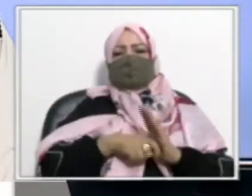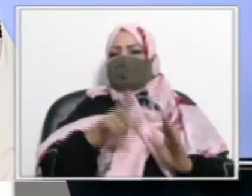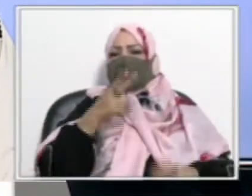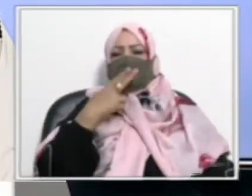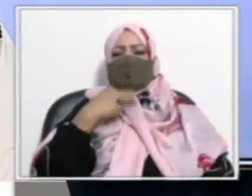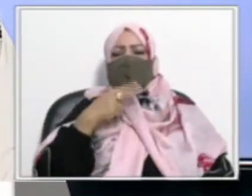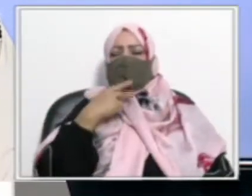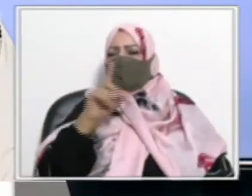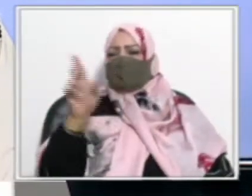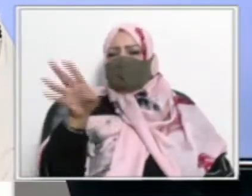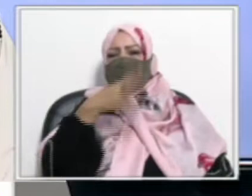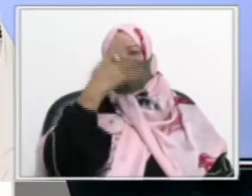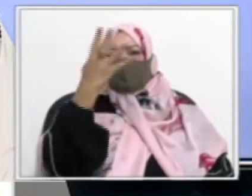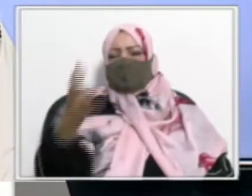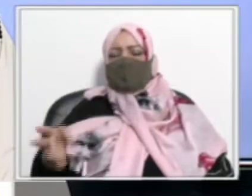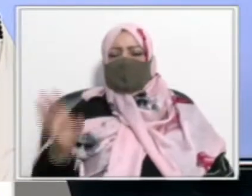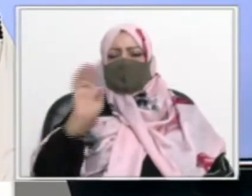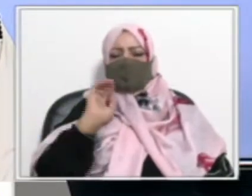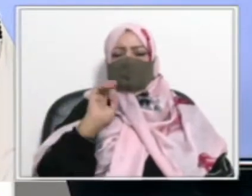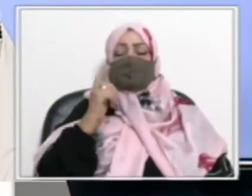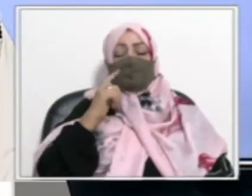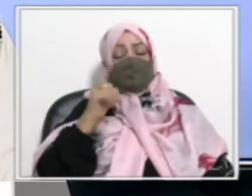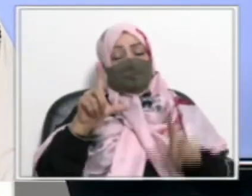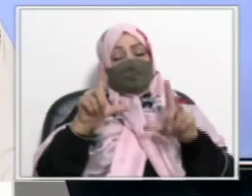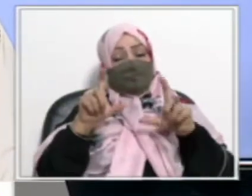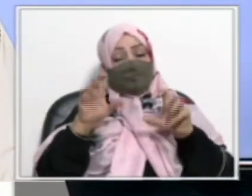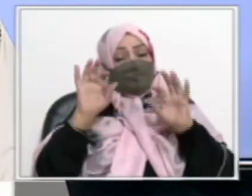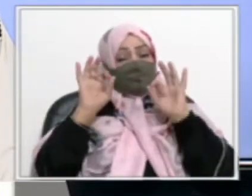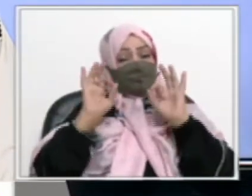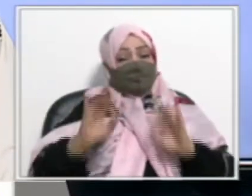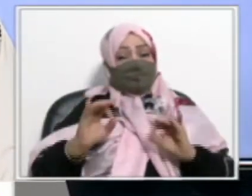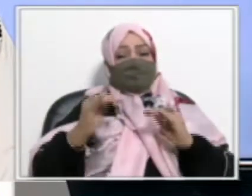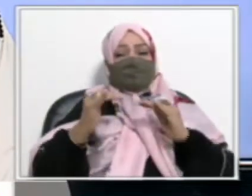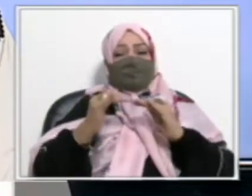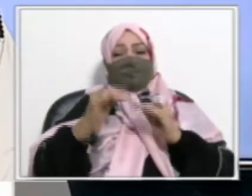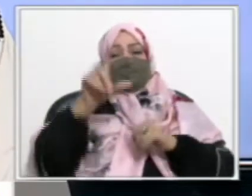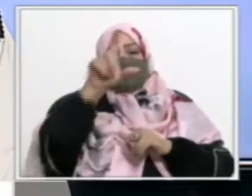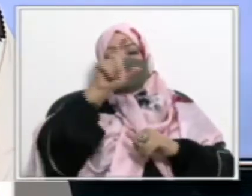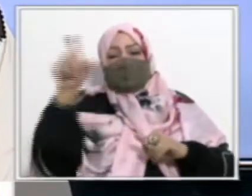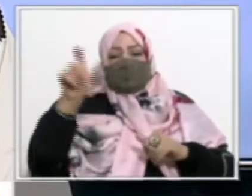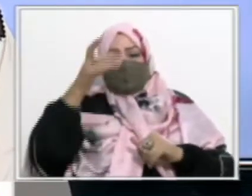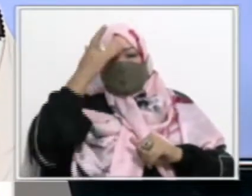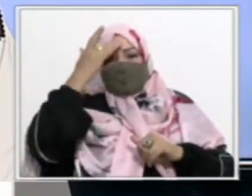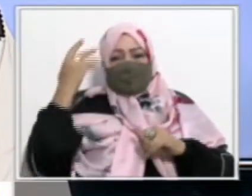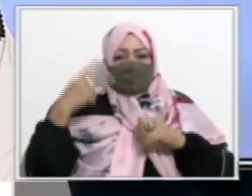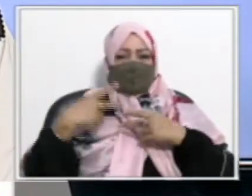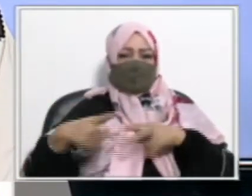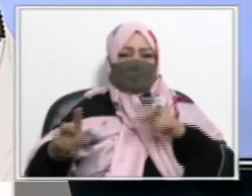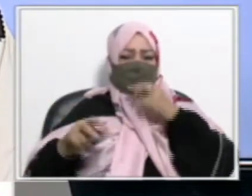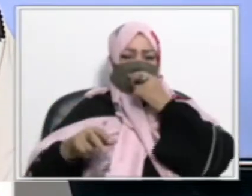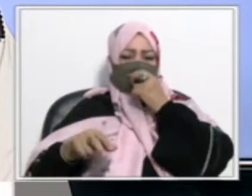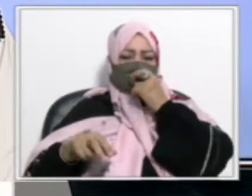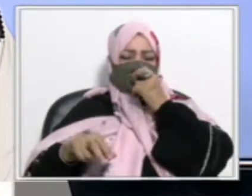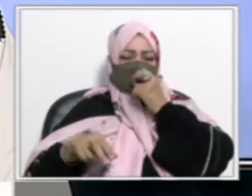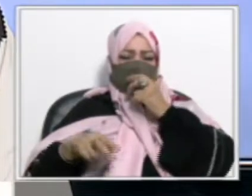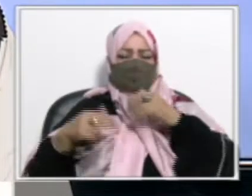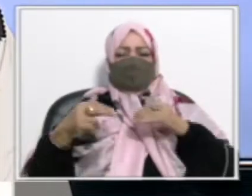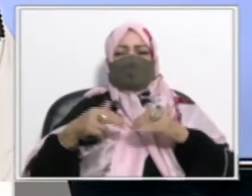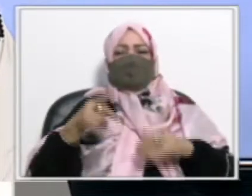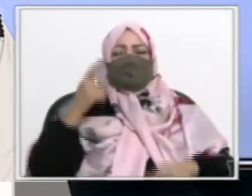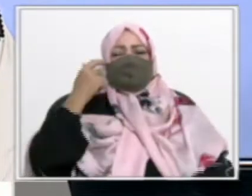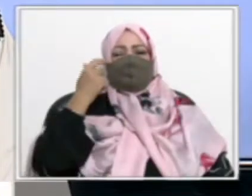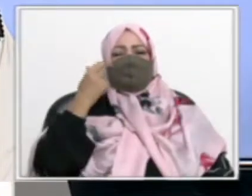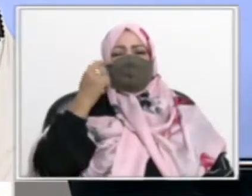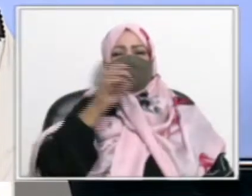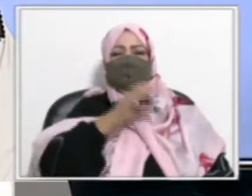والتي فيها يعني للآمر بالشراء يعني أن تأمر المصرف بأن يشتري لك شيئا